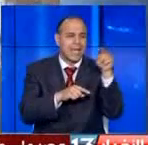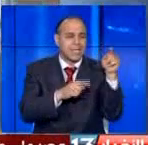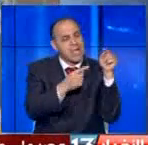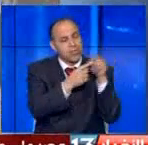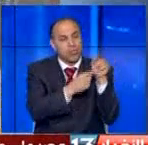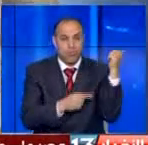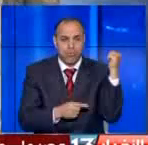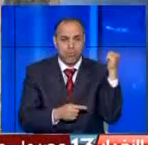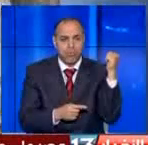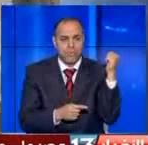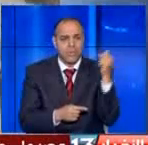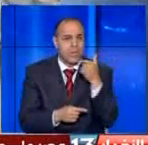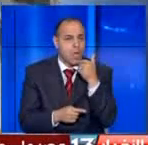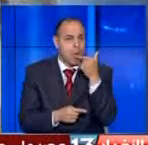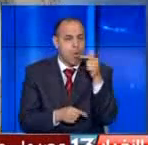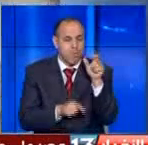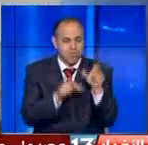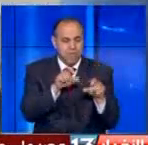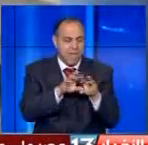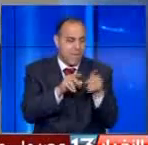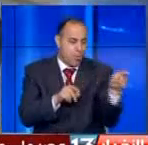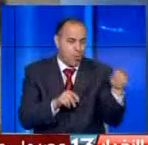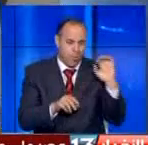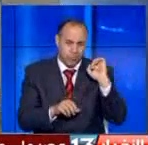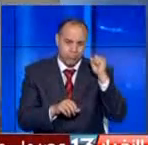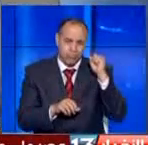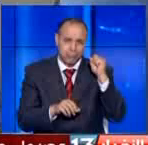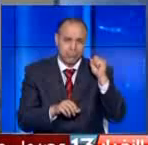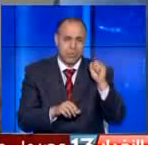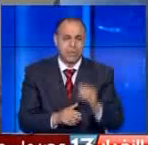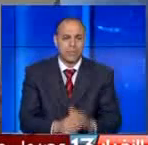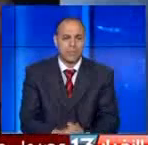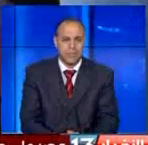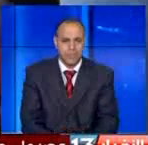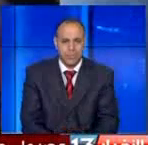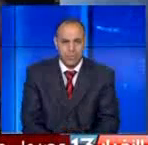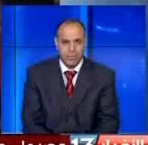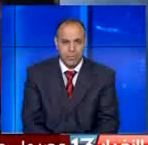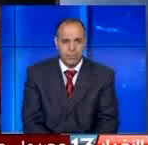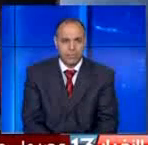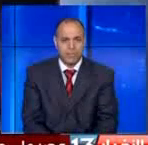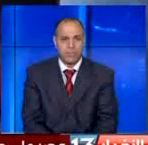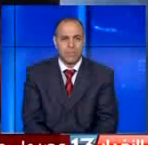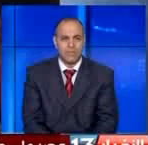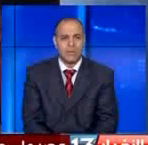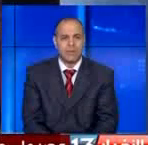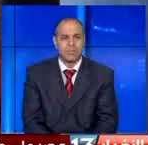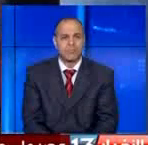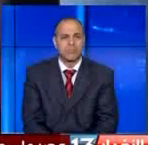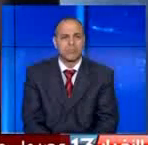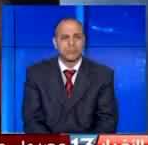المستهدفة، فيما يدفن ضحايا الإسكندرية بدير مارمينا. فين الأمن؟